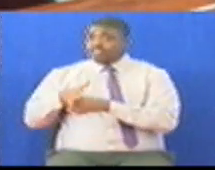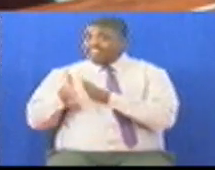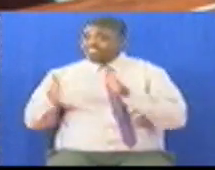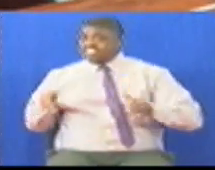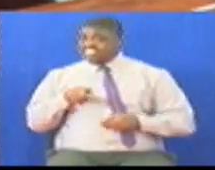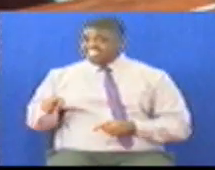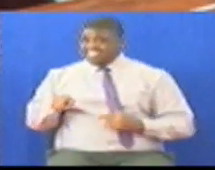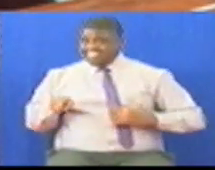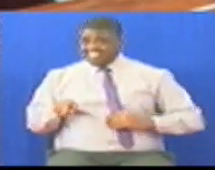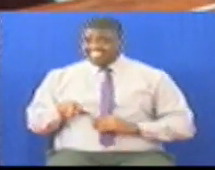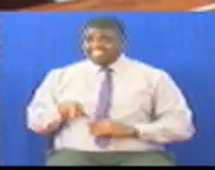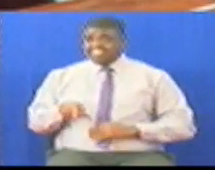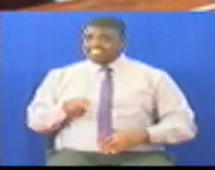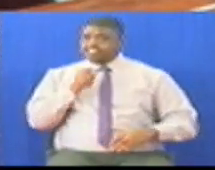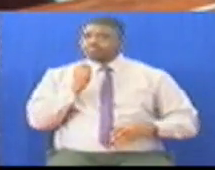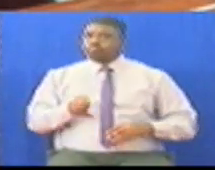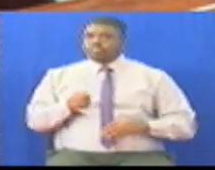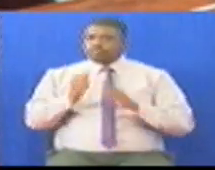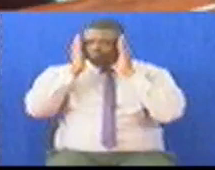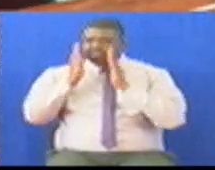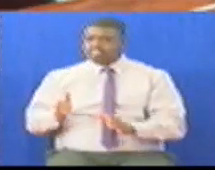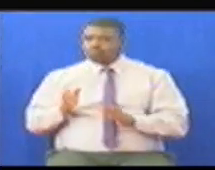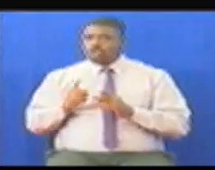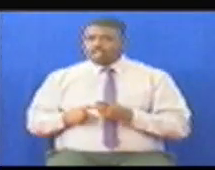kumpongeza Mheshimiwa Dr.